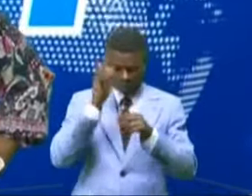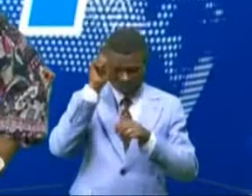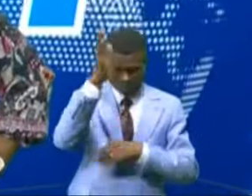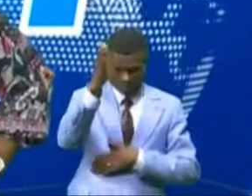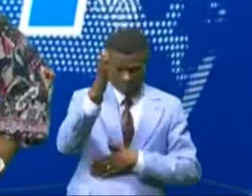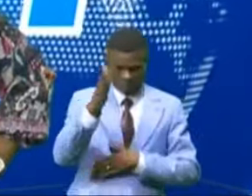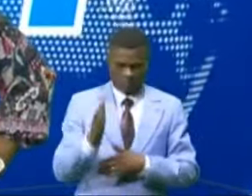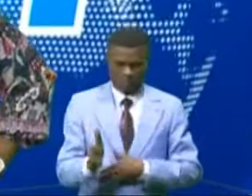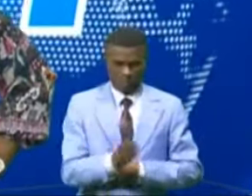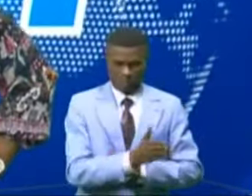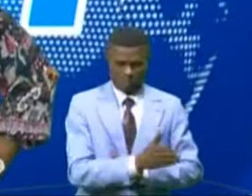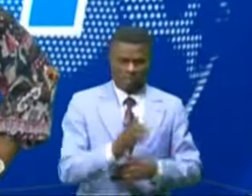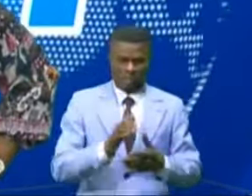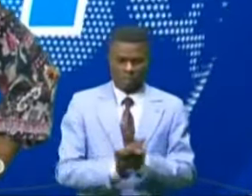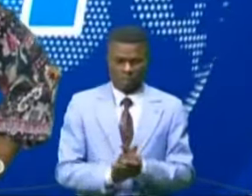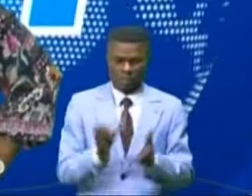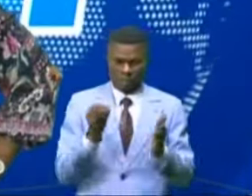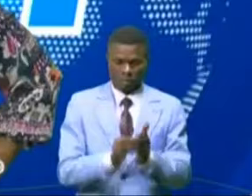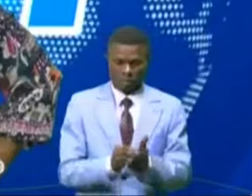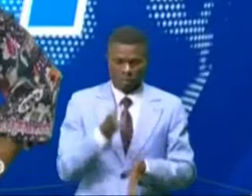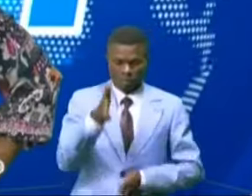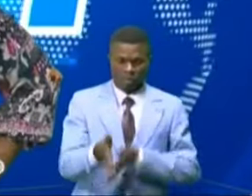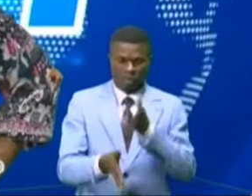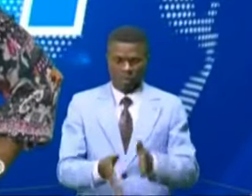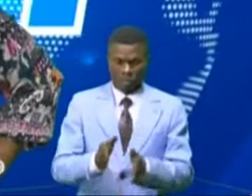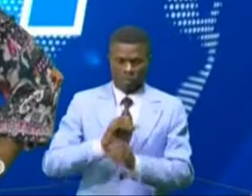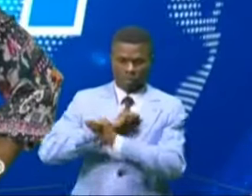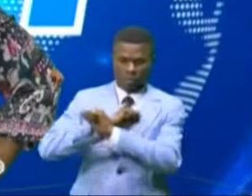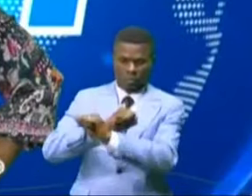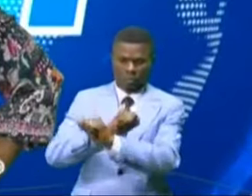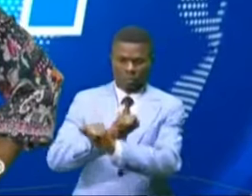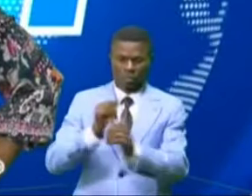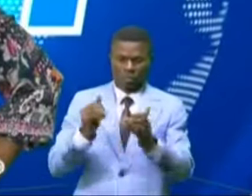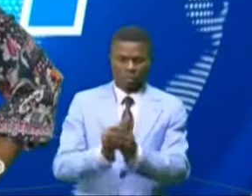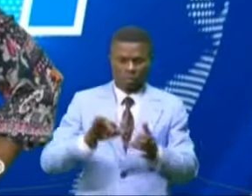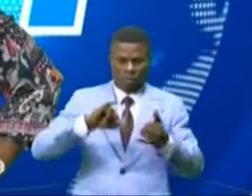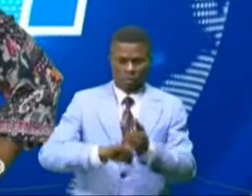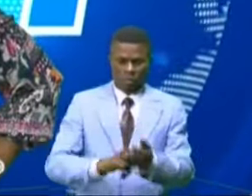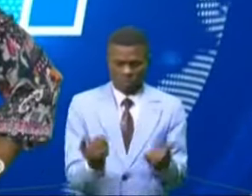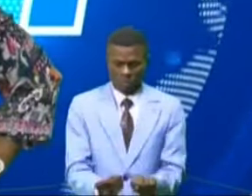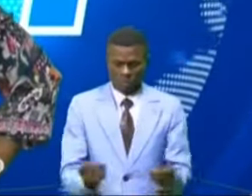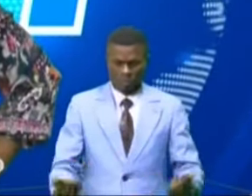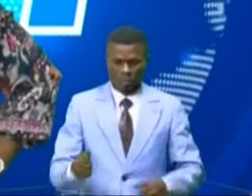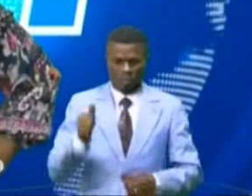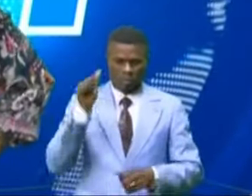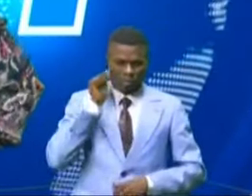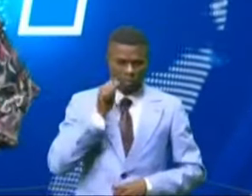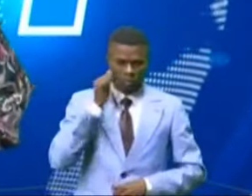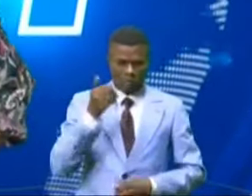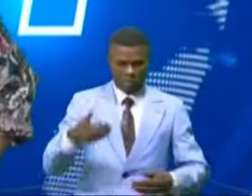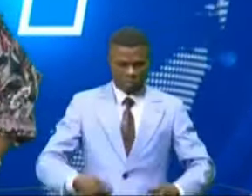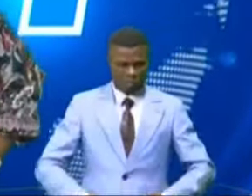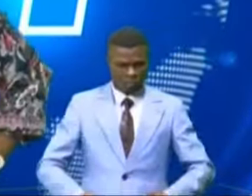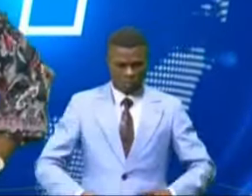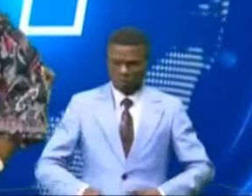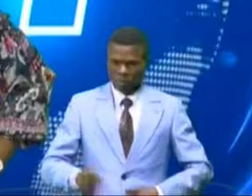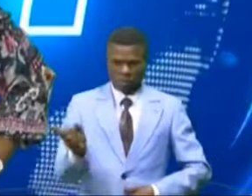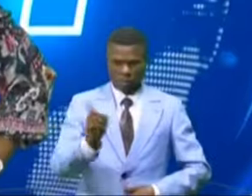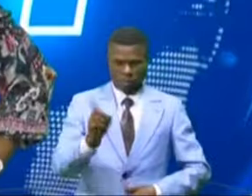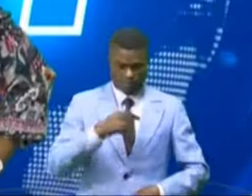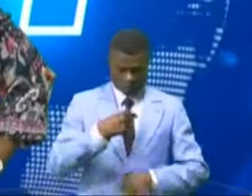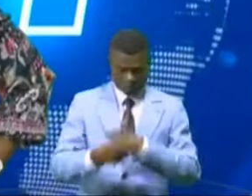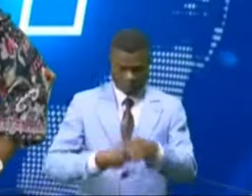journal. Et puis, marche de protestation contre le mariage précoce imposé à la jeune fille. Tout est